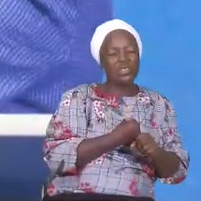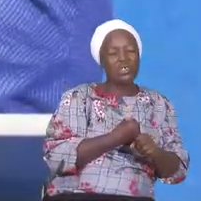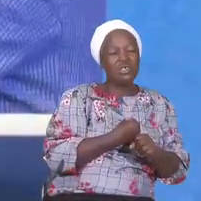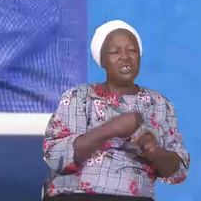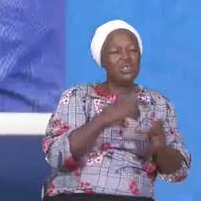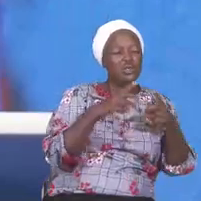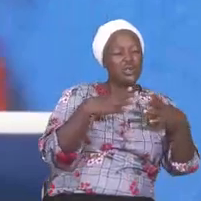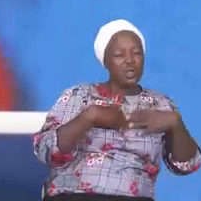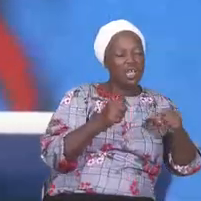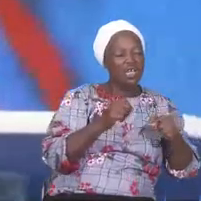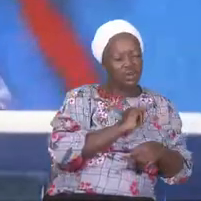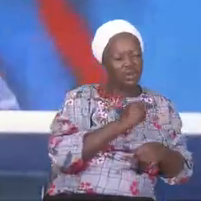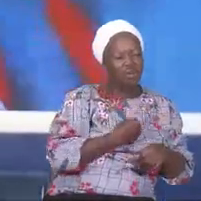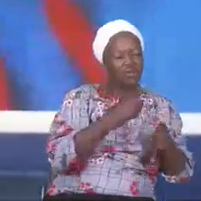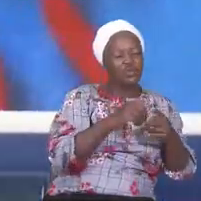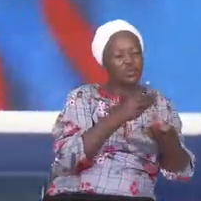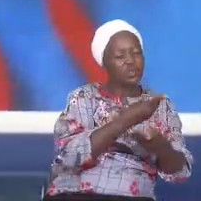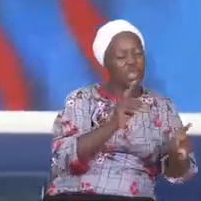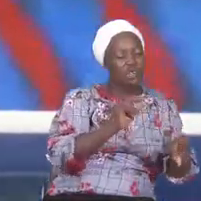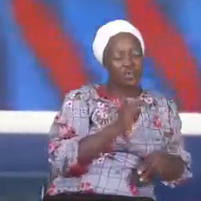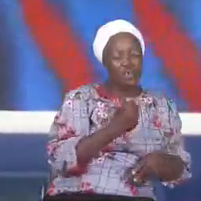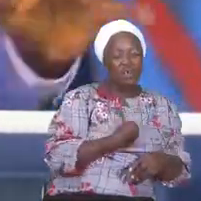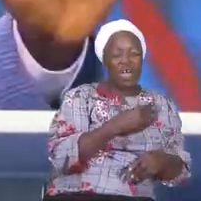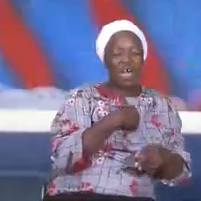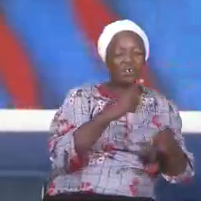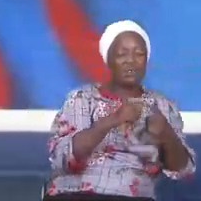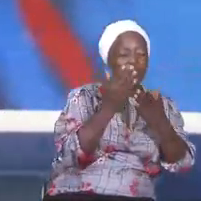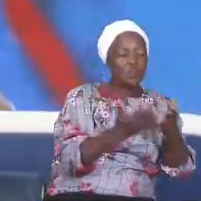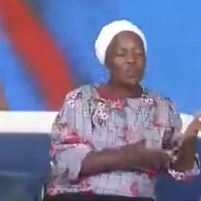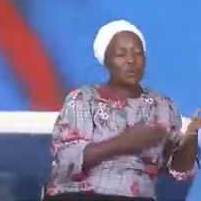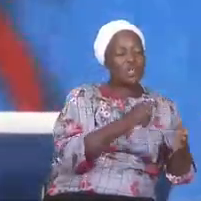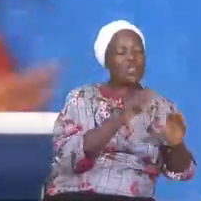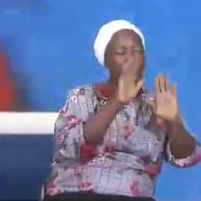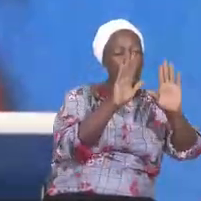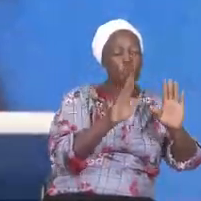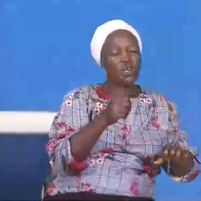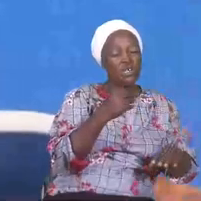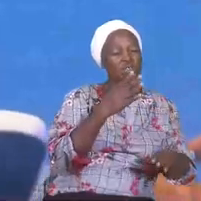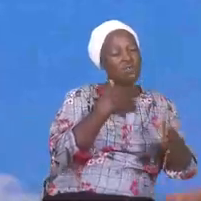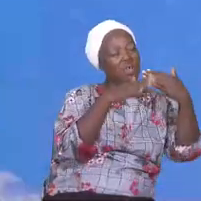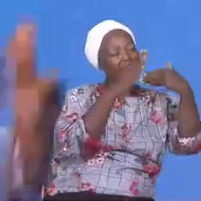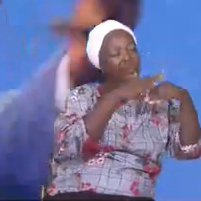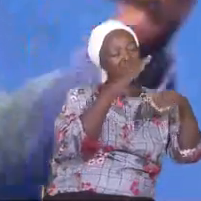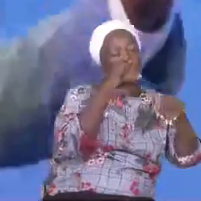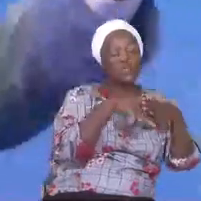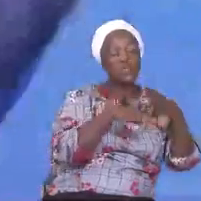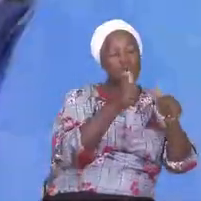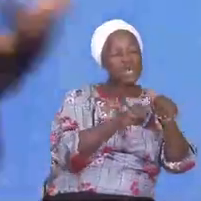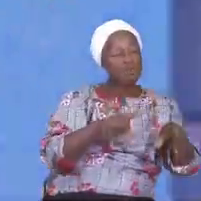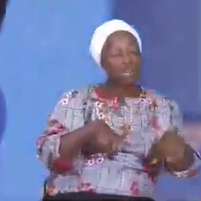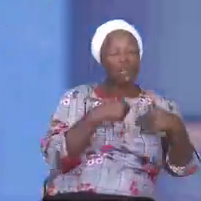qu'il est mort sur la croix pour nous racheter, pour nous sauver, pour nous renouveler, pour nous guérir, pour nous